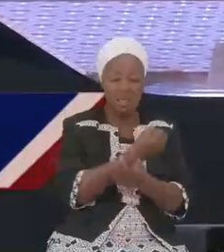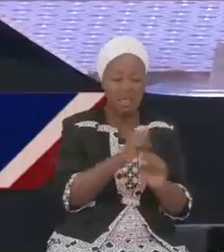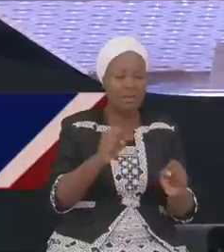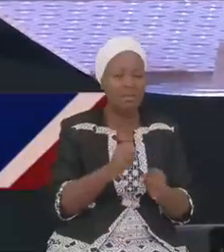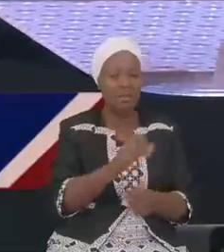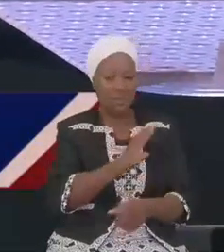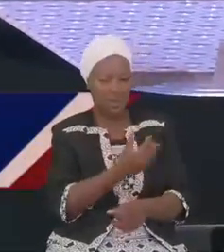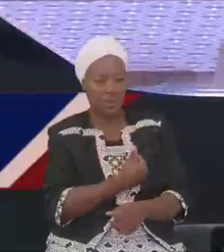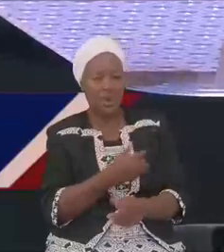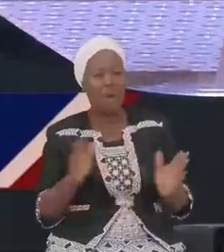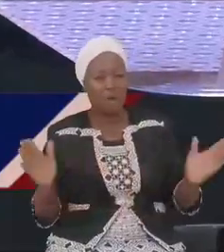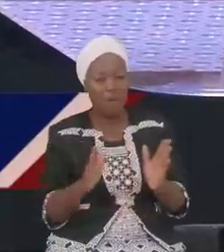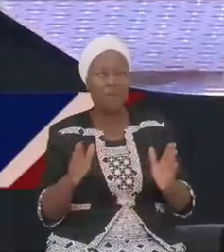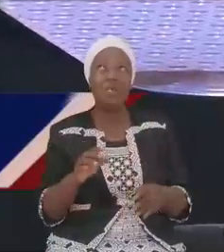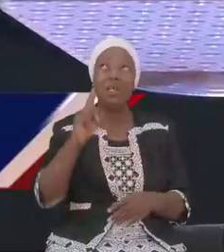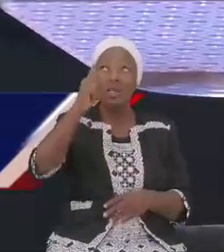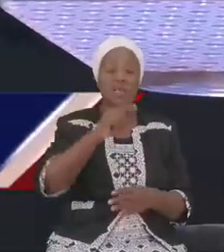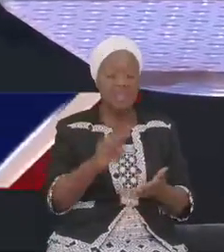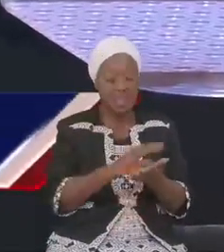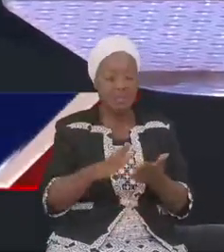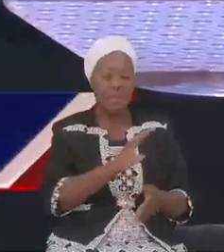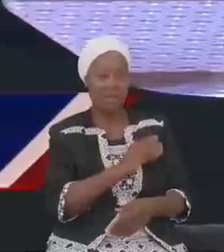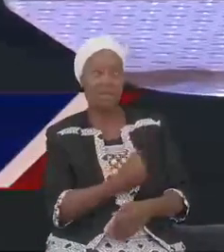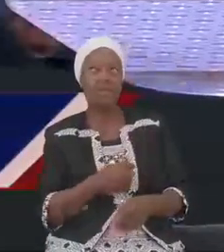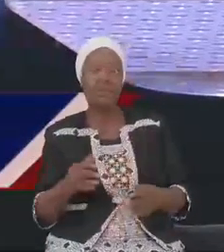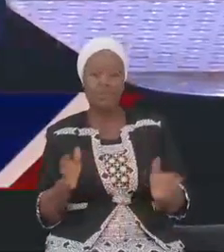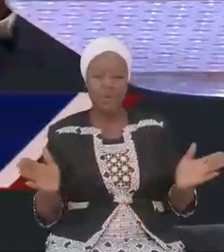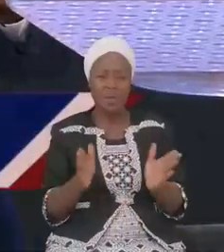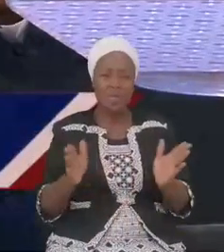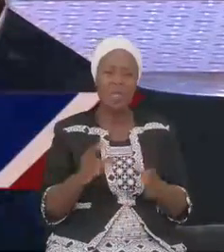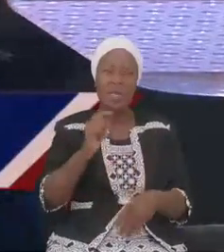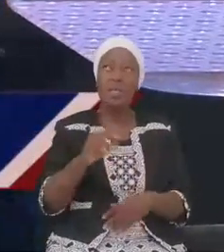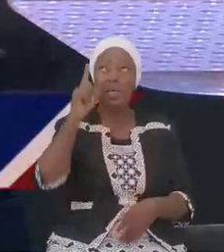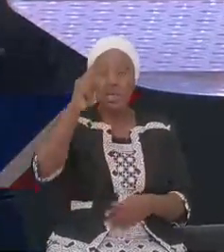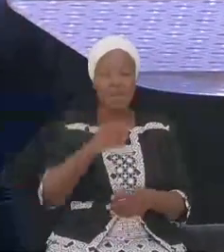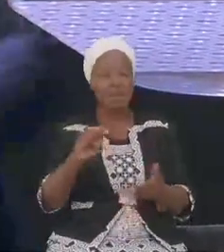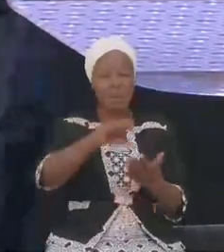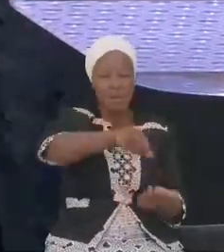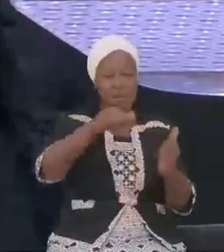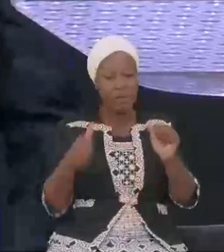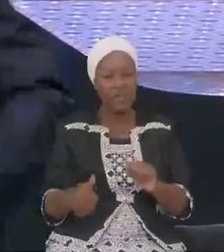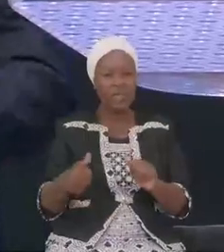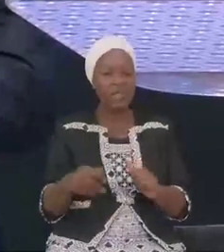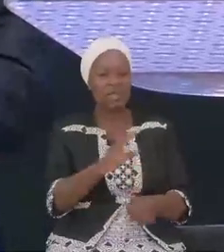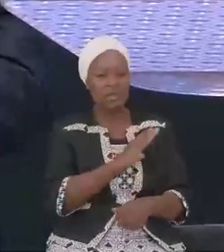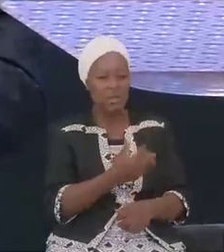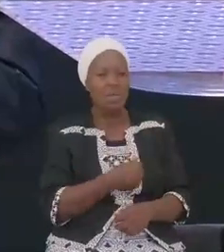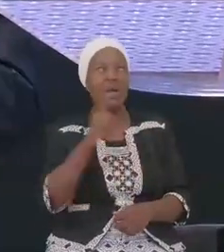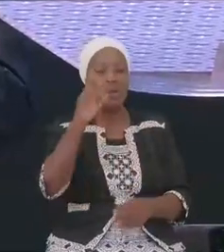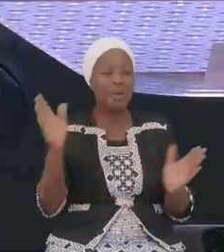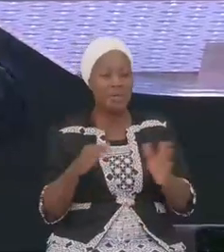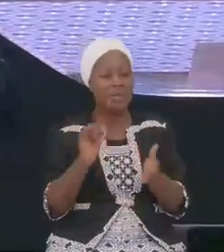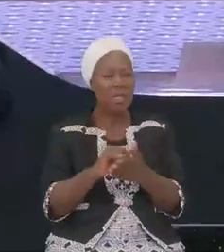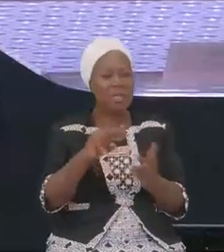à l'assurance, une âme baptisée dans le Saint-Esprit à l'assurance, car j'ai l'assurance que ni la mort, ni